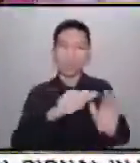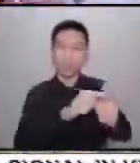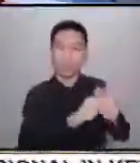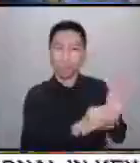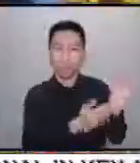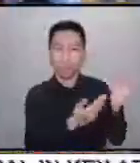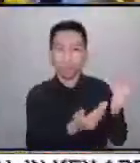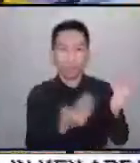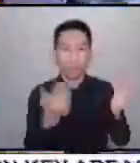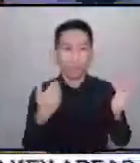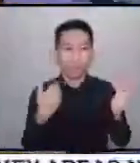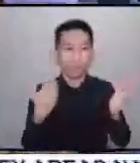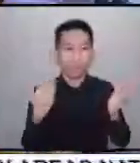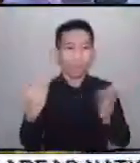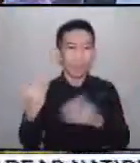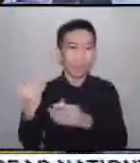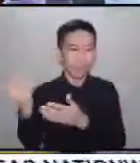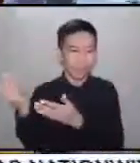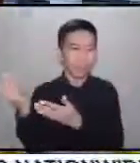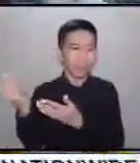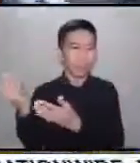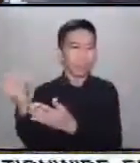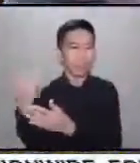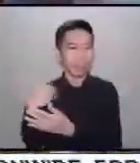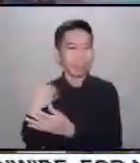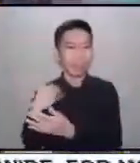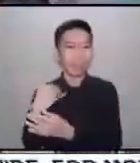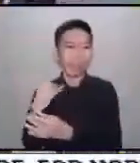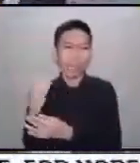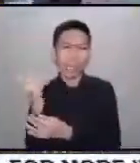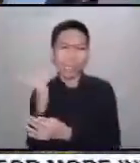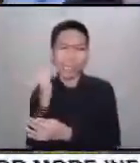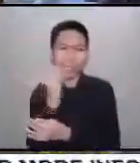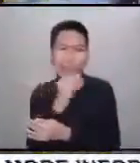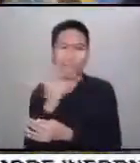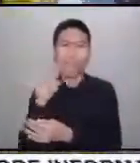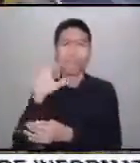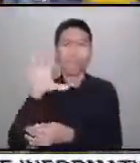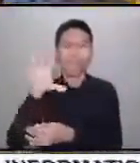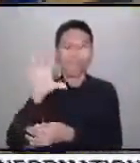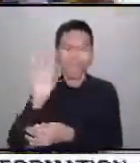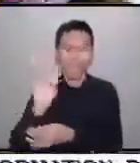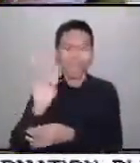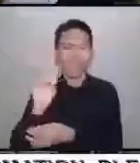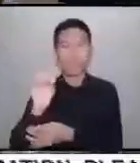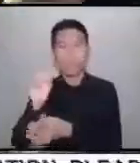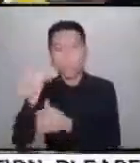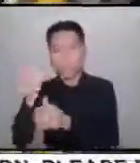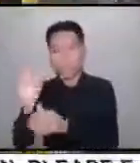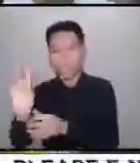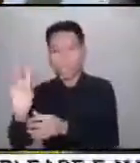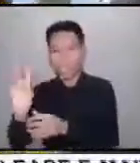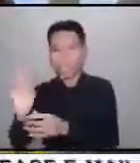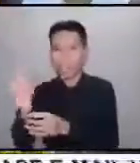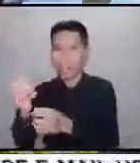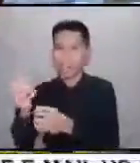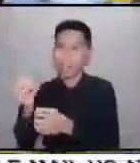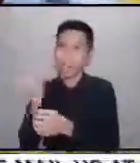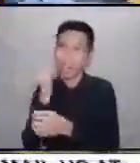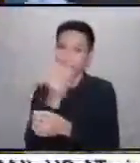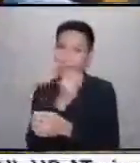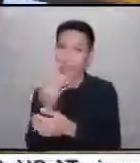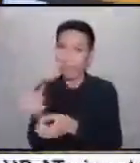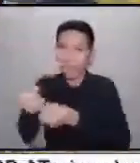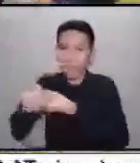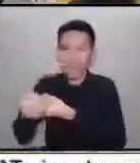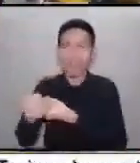kilo. Chrysanthemum na dilaw, yan ay 150 pesos per 6 na piraso. Chrysanthemum timum na malalaki, yan ay 250